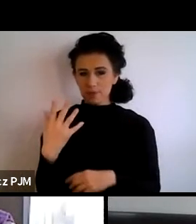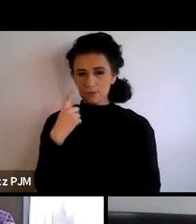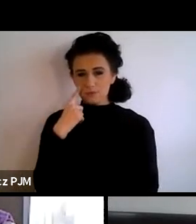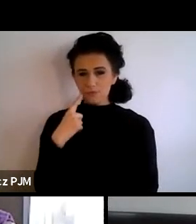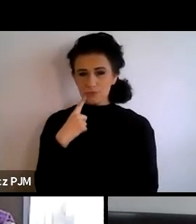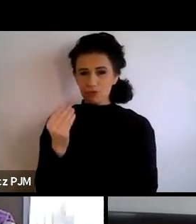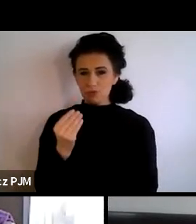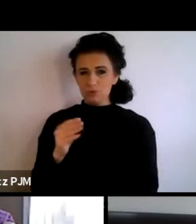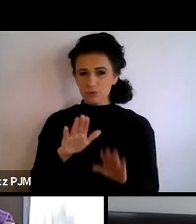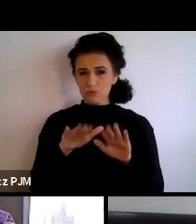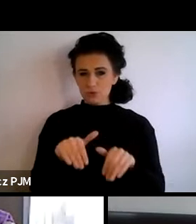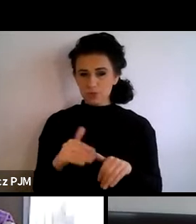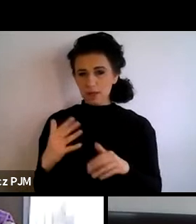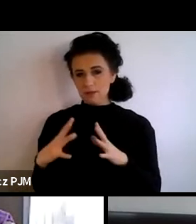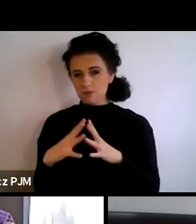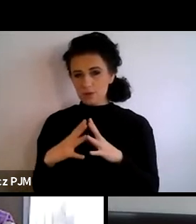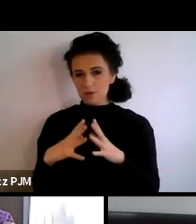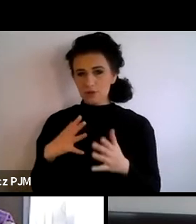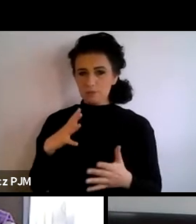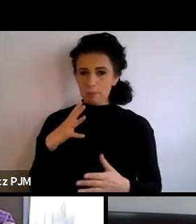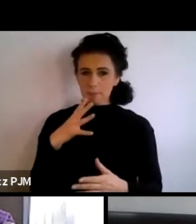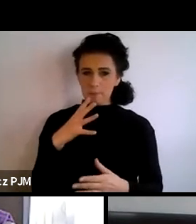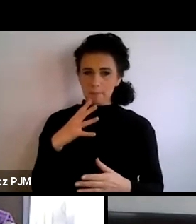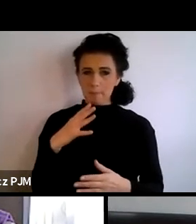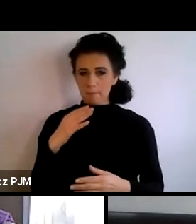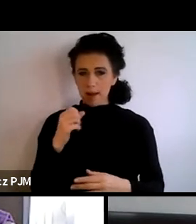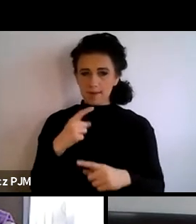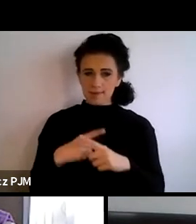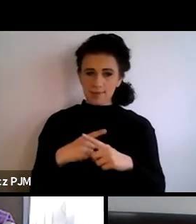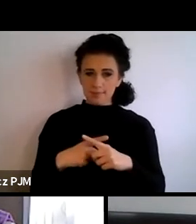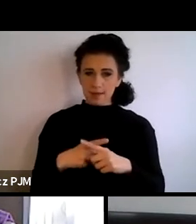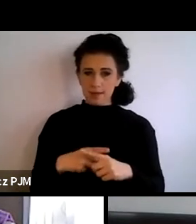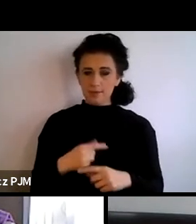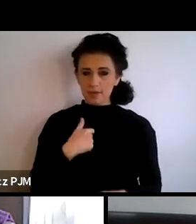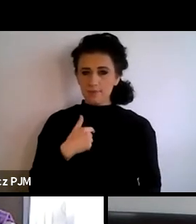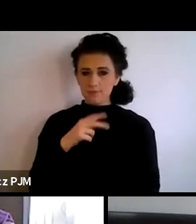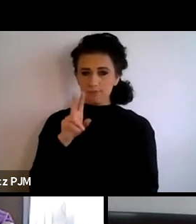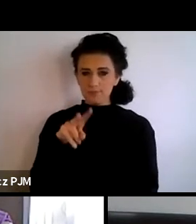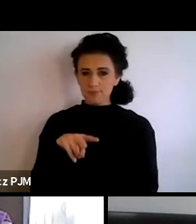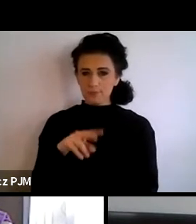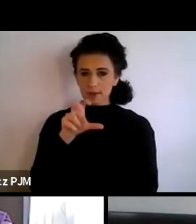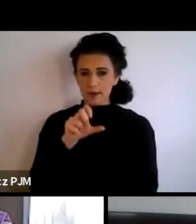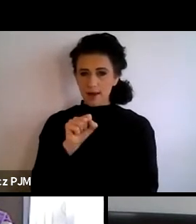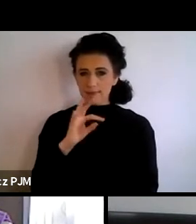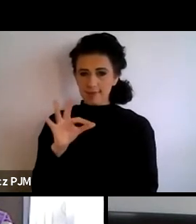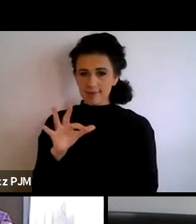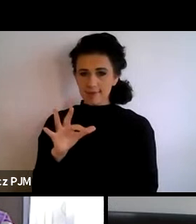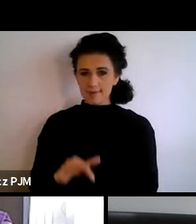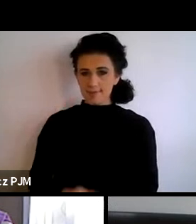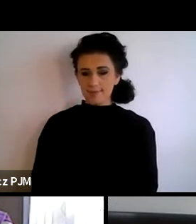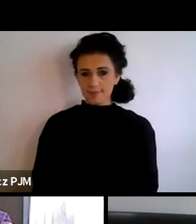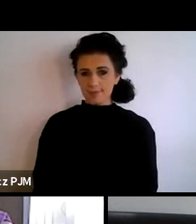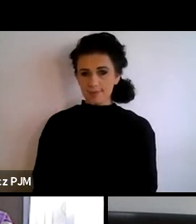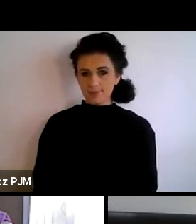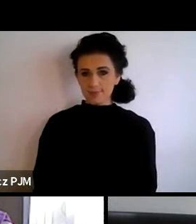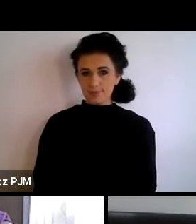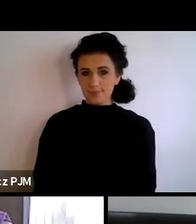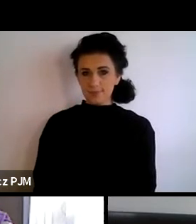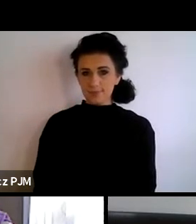chcieliby się wypowiedzieć, zapraszamy serdecznie. Ja tutaj już zaglądam na czat i widzę, że już